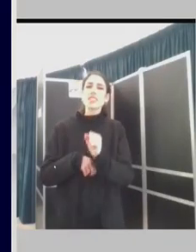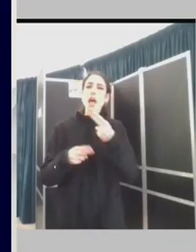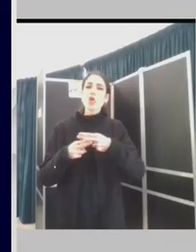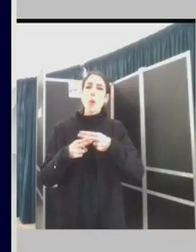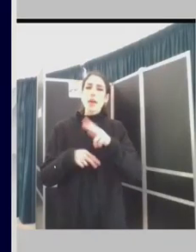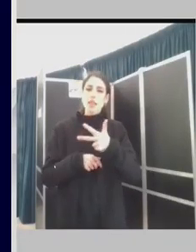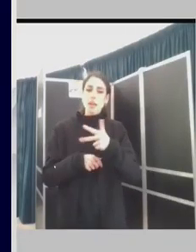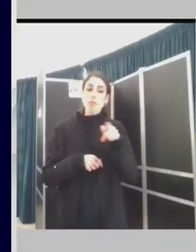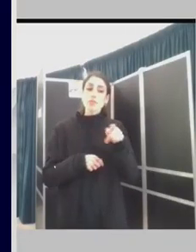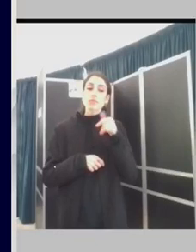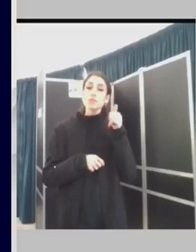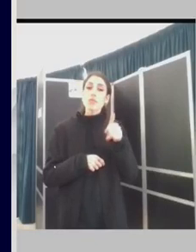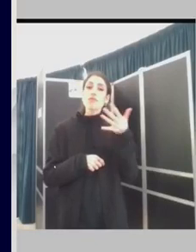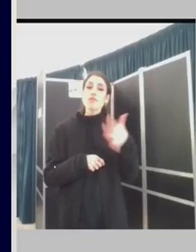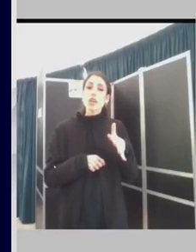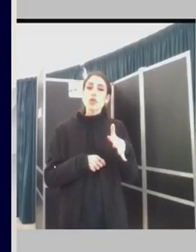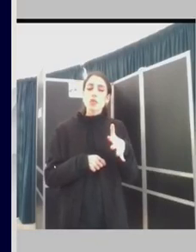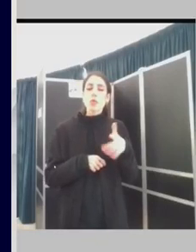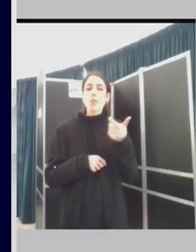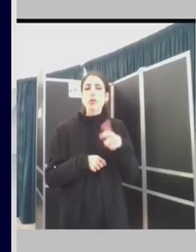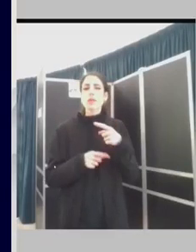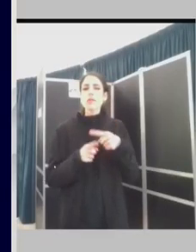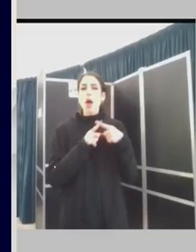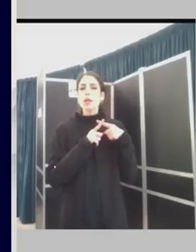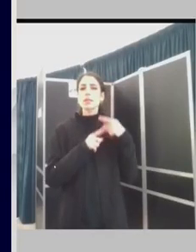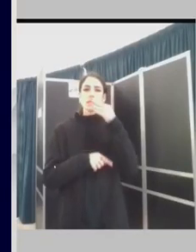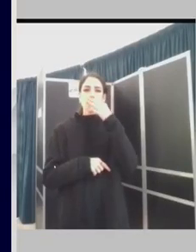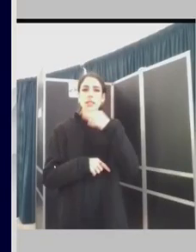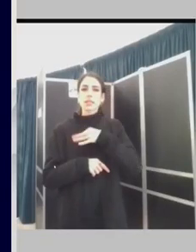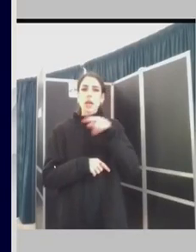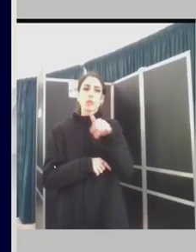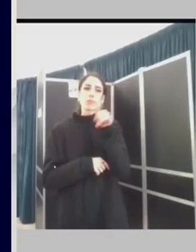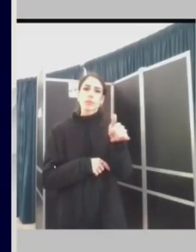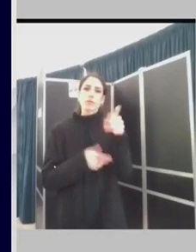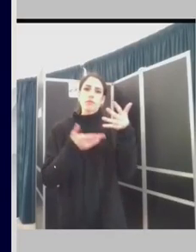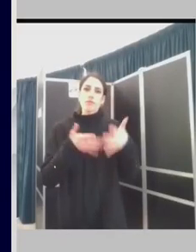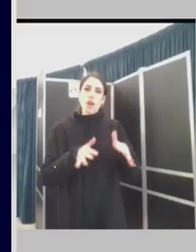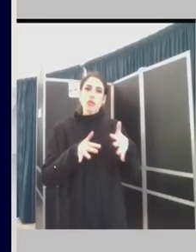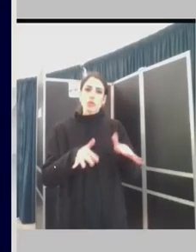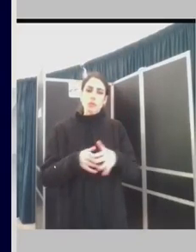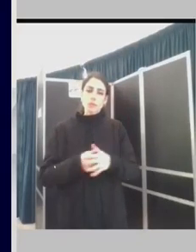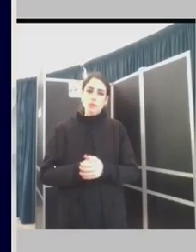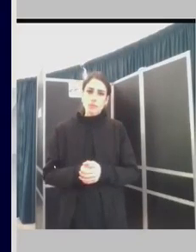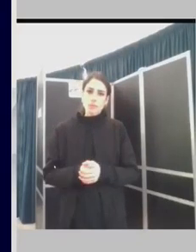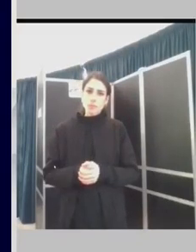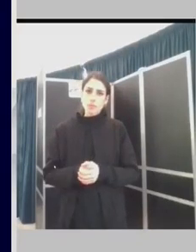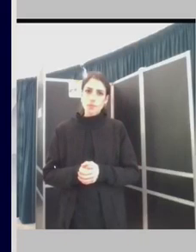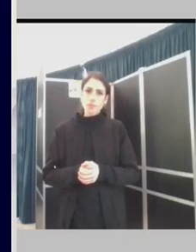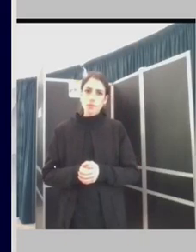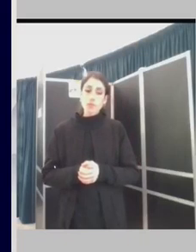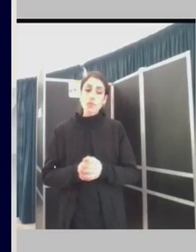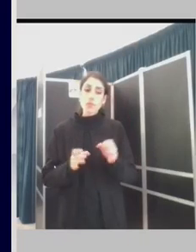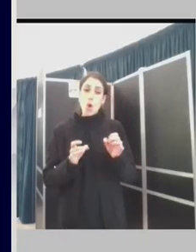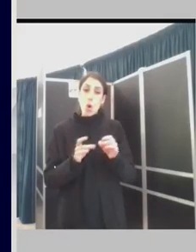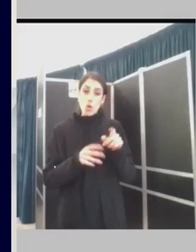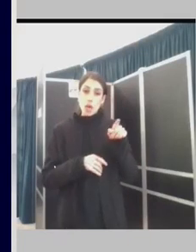femminicidio dal suo ex fidanzato. In quell'occasione, oltre ad esserci stata